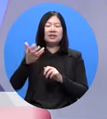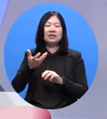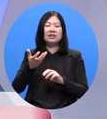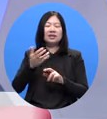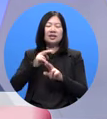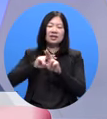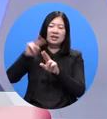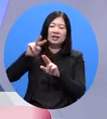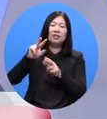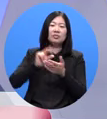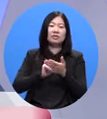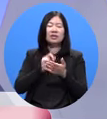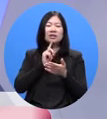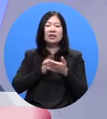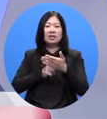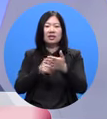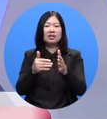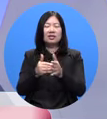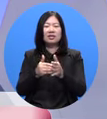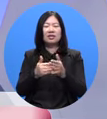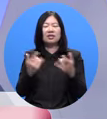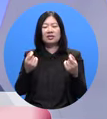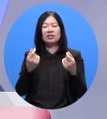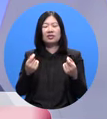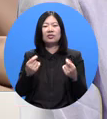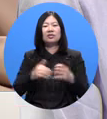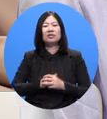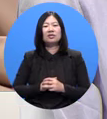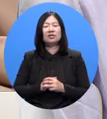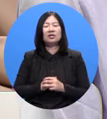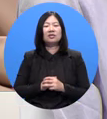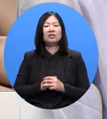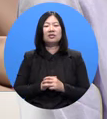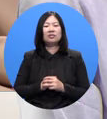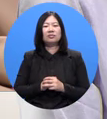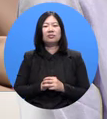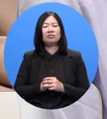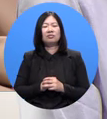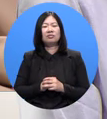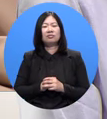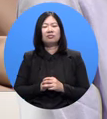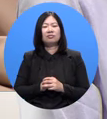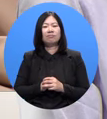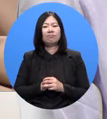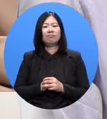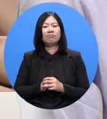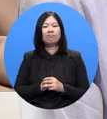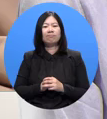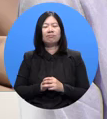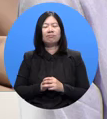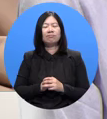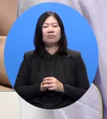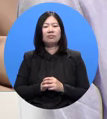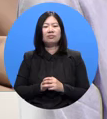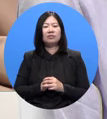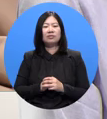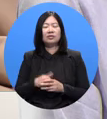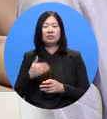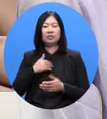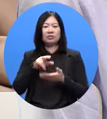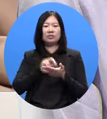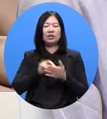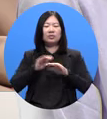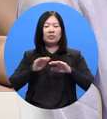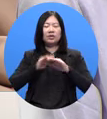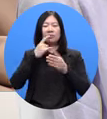근데 현실적인 문제이긴 하지만, 그렇게 계층 이동의 사닥다리로 생각하는 한은, 네. 저는 이 문제가